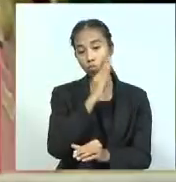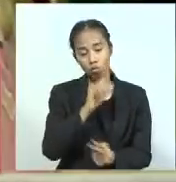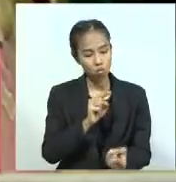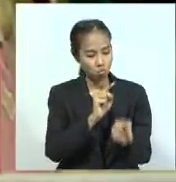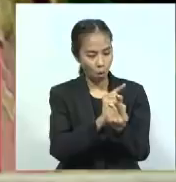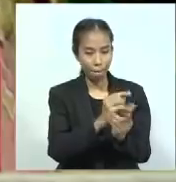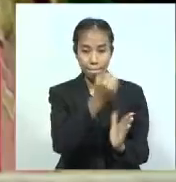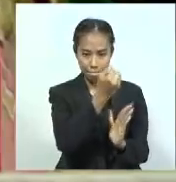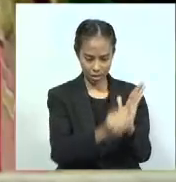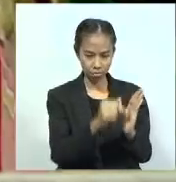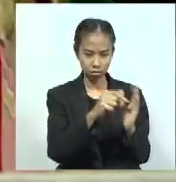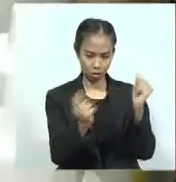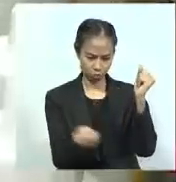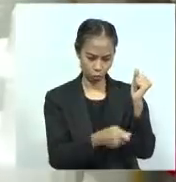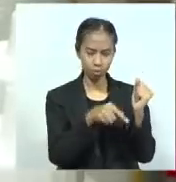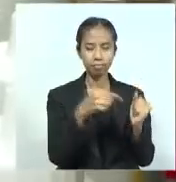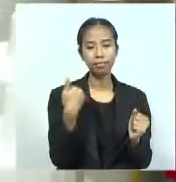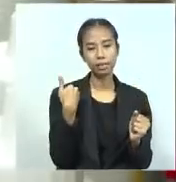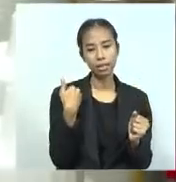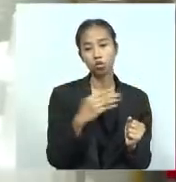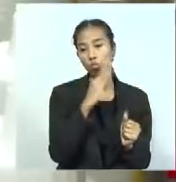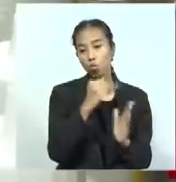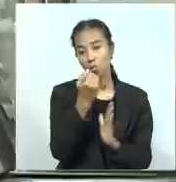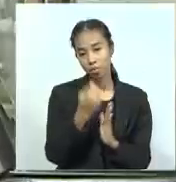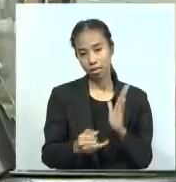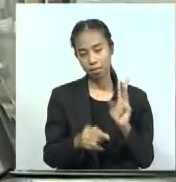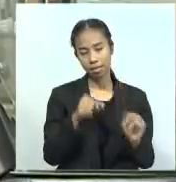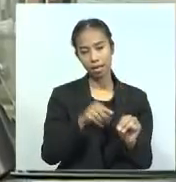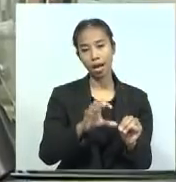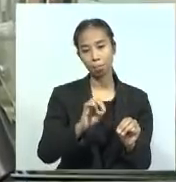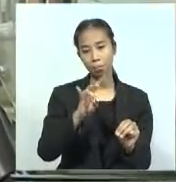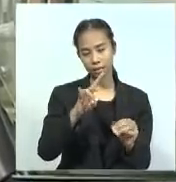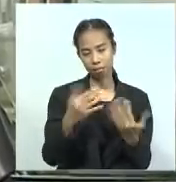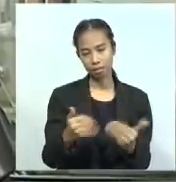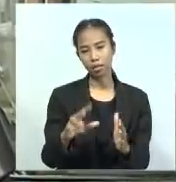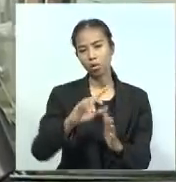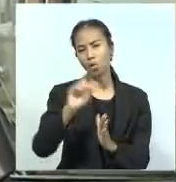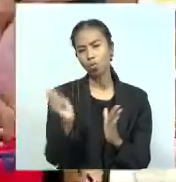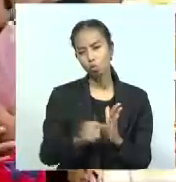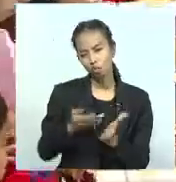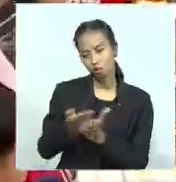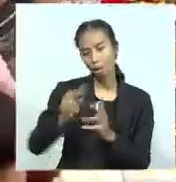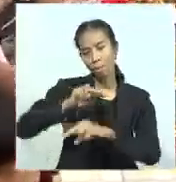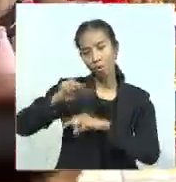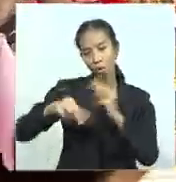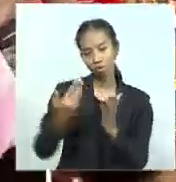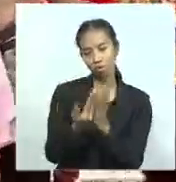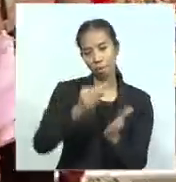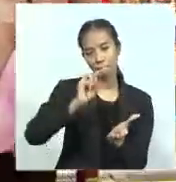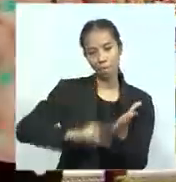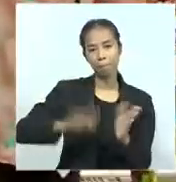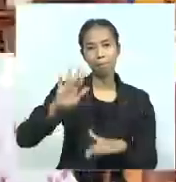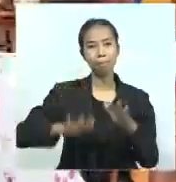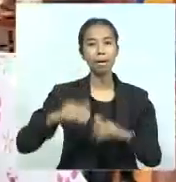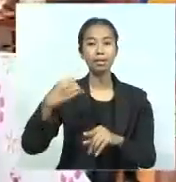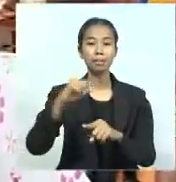ฎหมายก็จะมีบทลงโทษหากทำผิดมาตรา57วงเล็บ2ก็จะเป็นโทษทางปกครองปรับสูงสุดไม่เกินร้อย